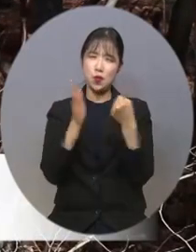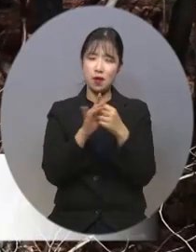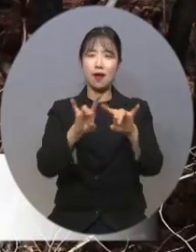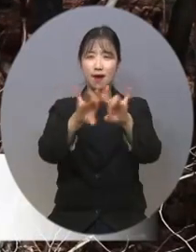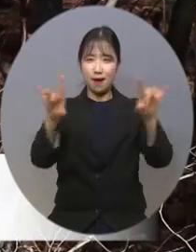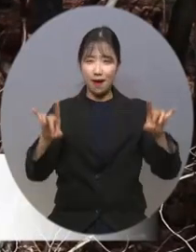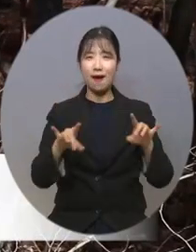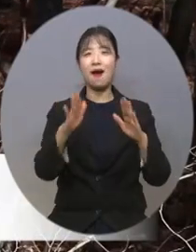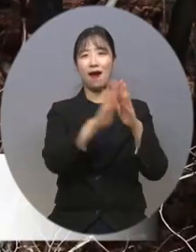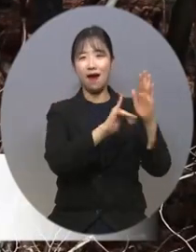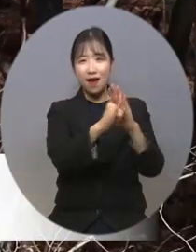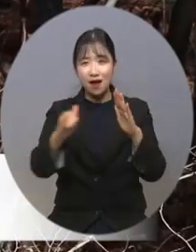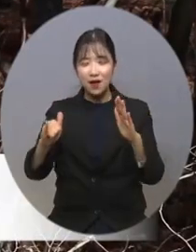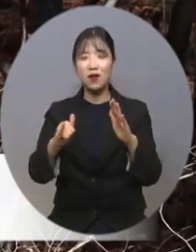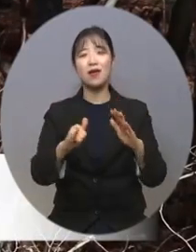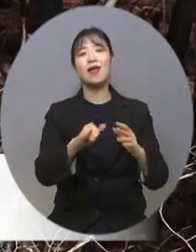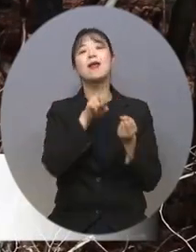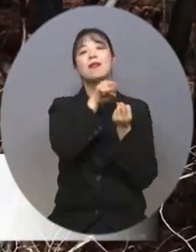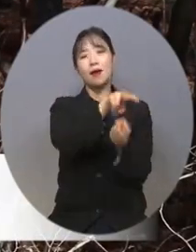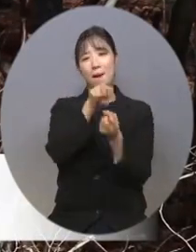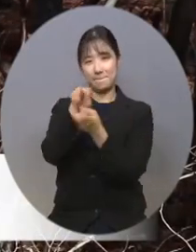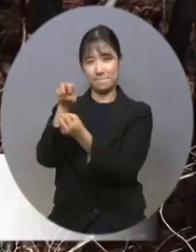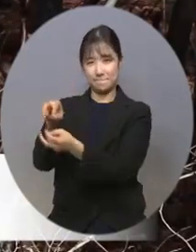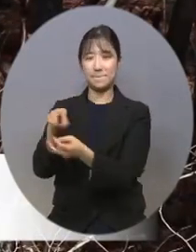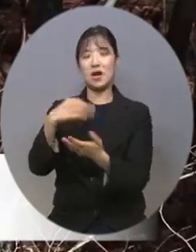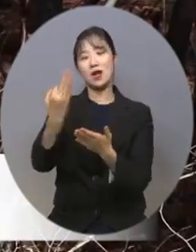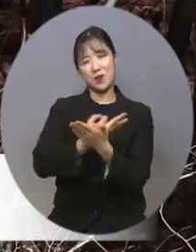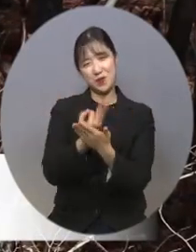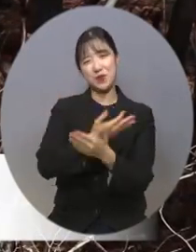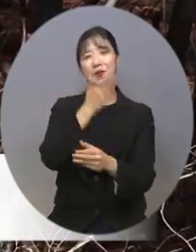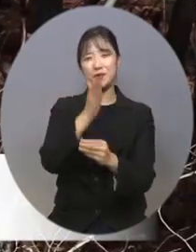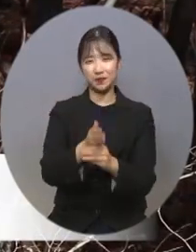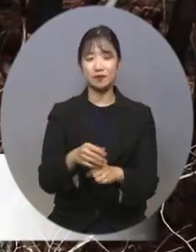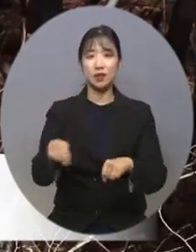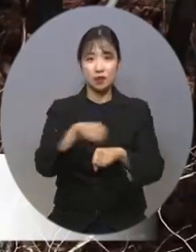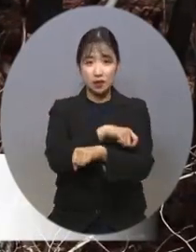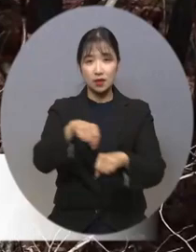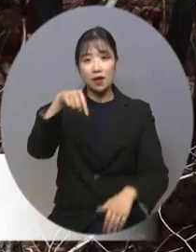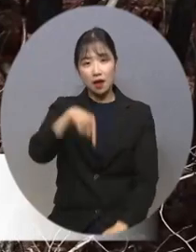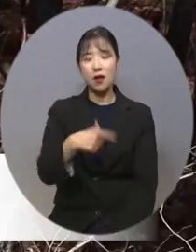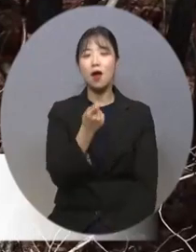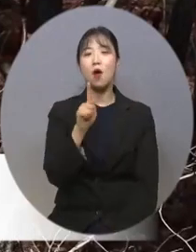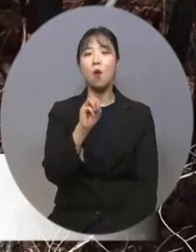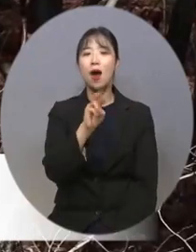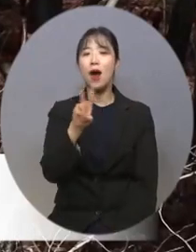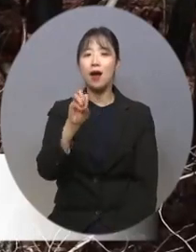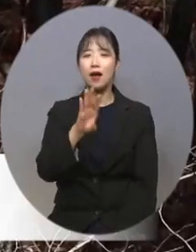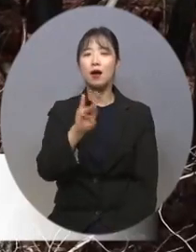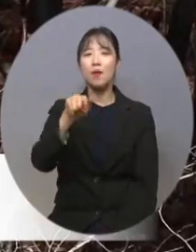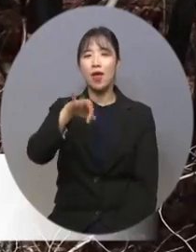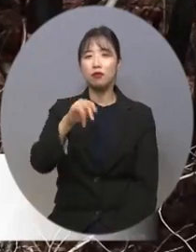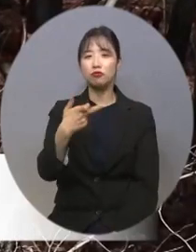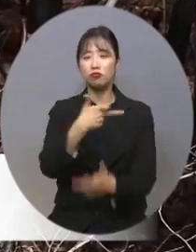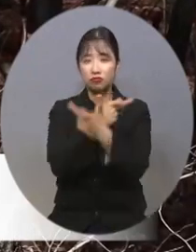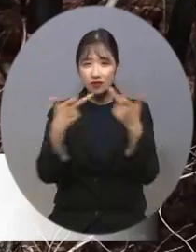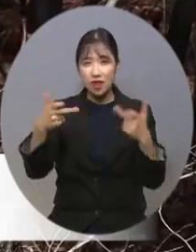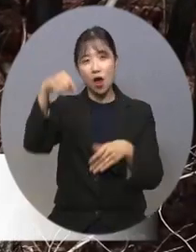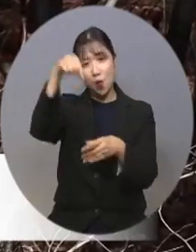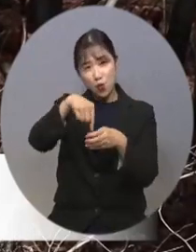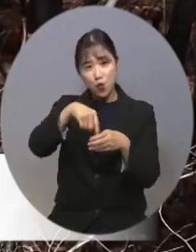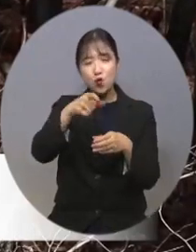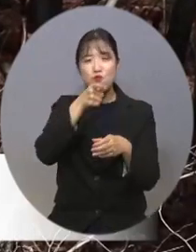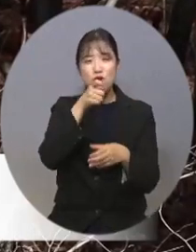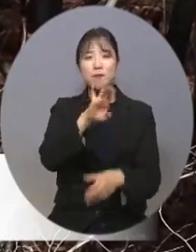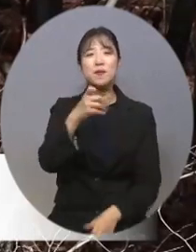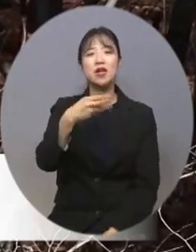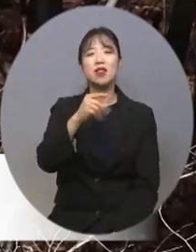가정에 택배를 배달하여 매출을 증대하고 있습니다. 특히나 우리 광양 백운산 고로쇠는 필터링과